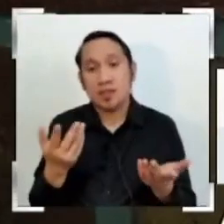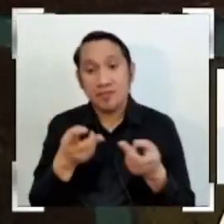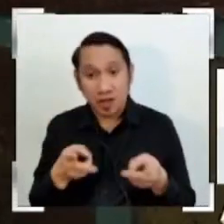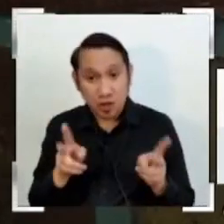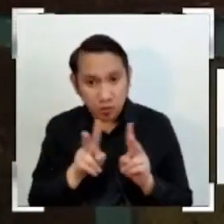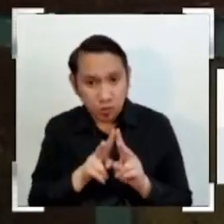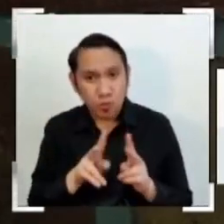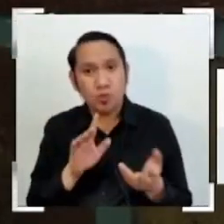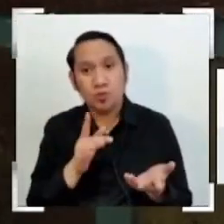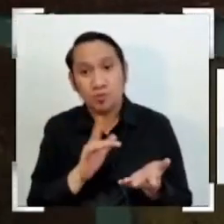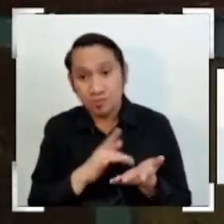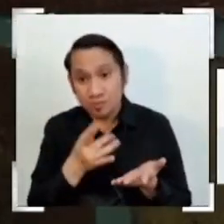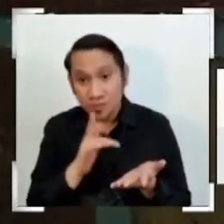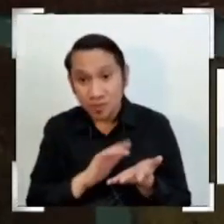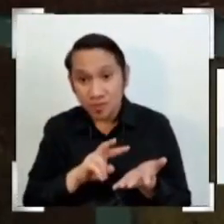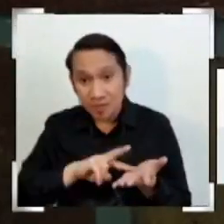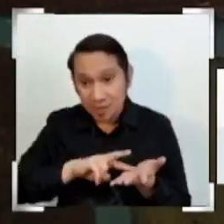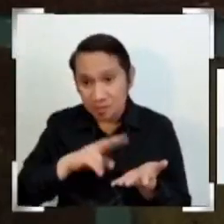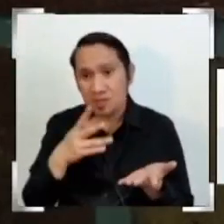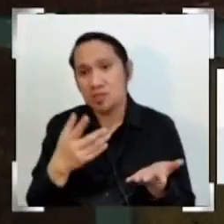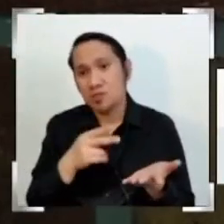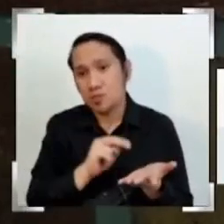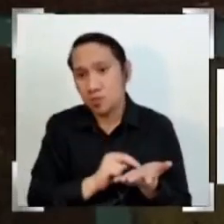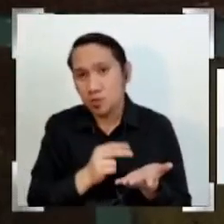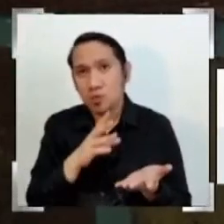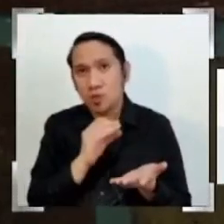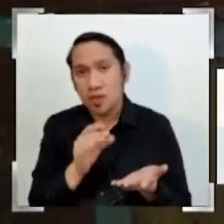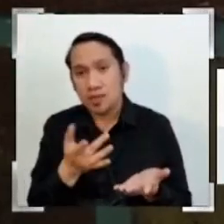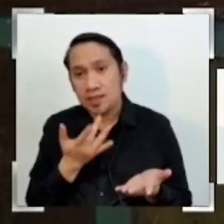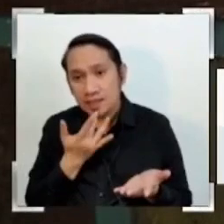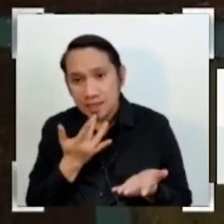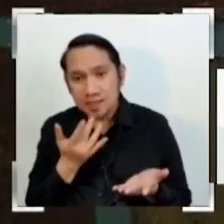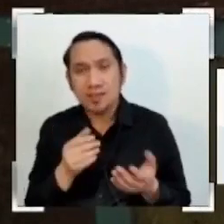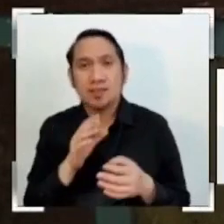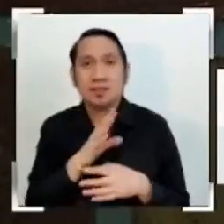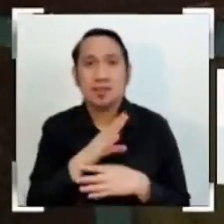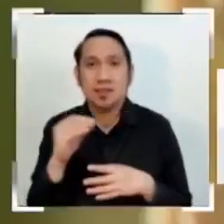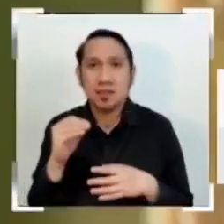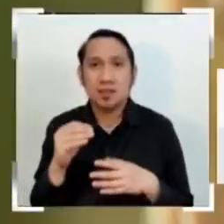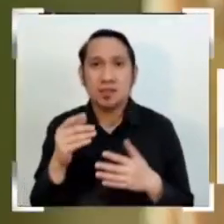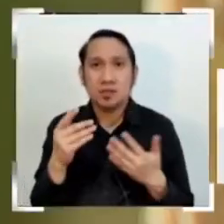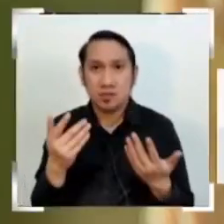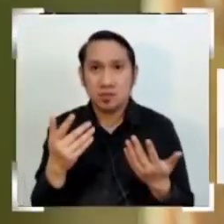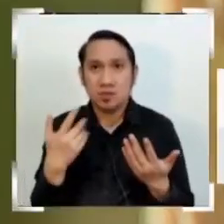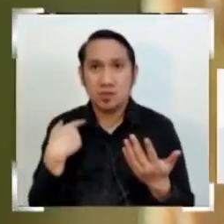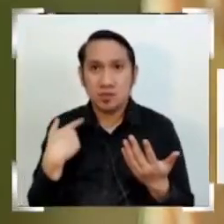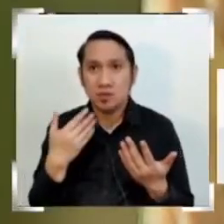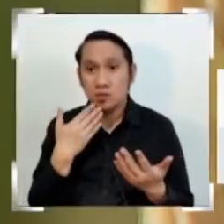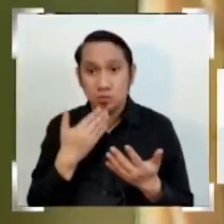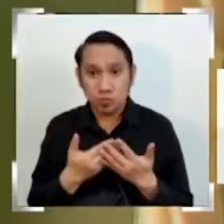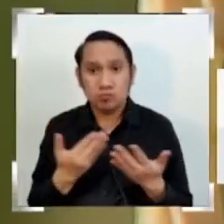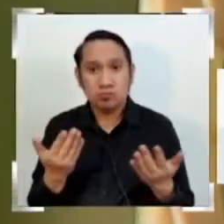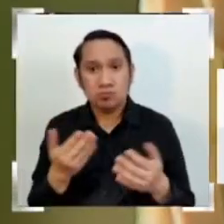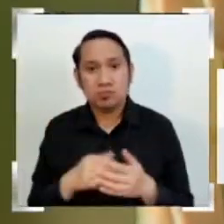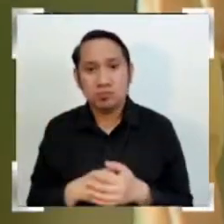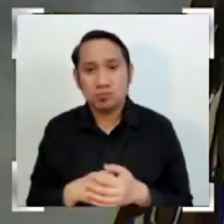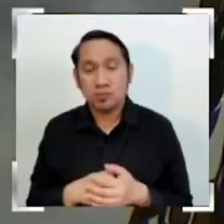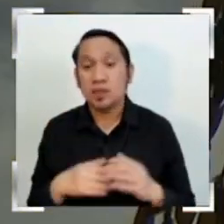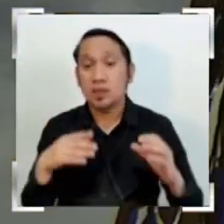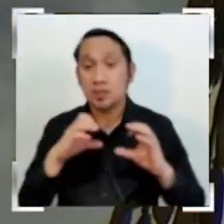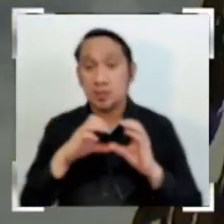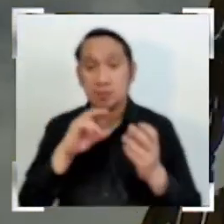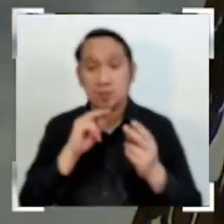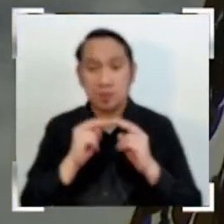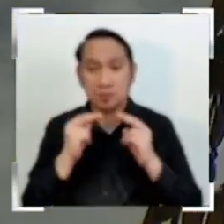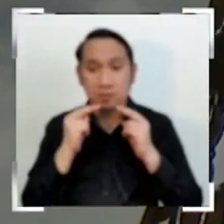the taste acceptability, and it was a pass. Para sa GMA Integrated News,